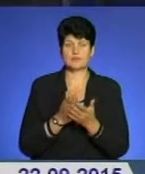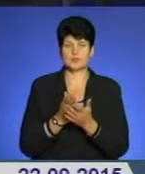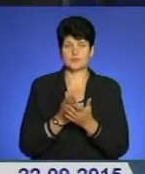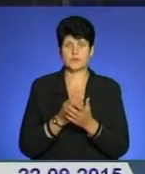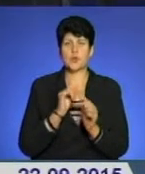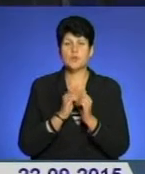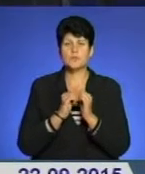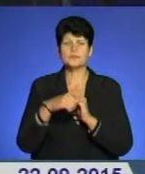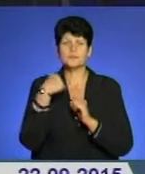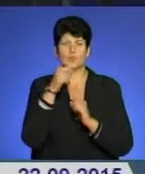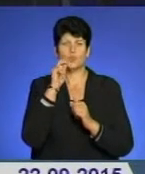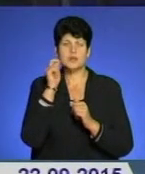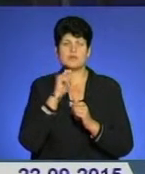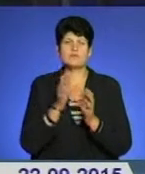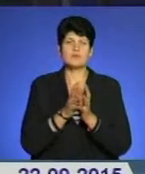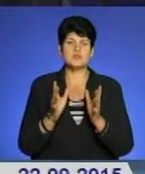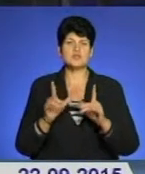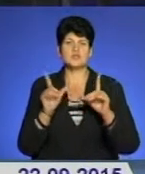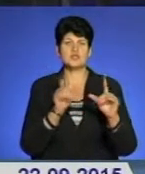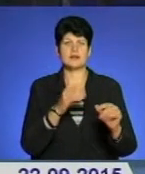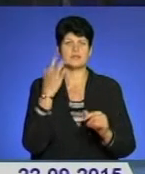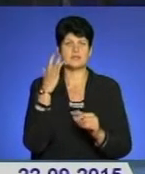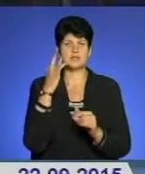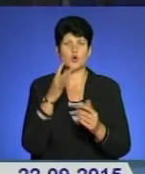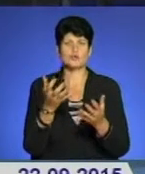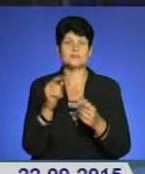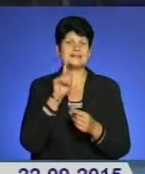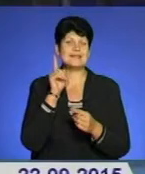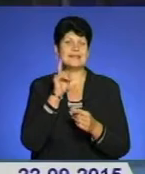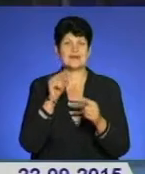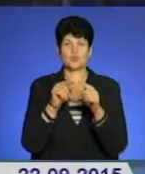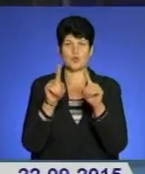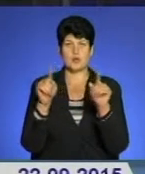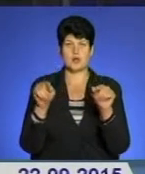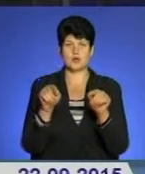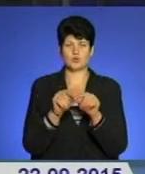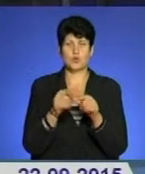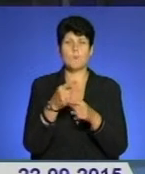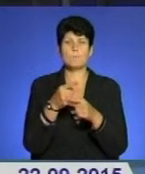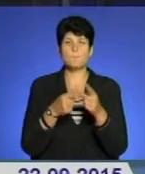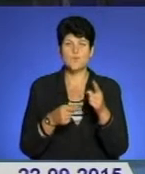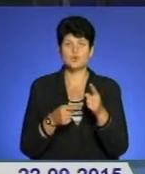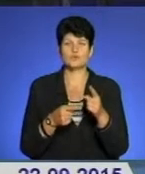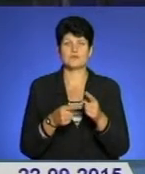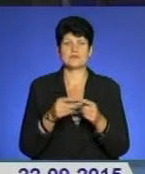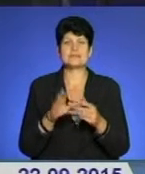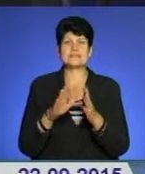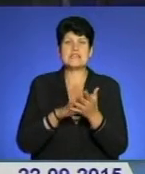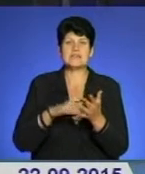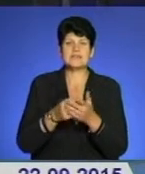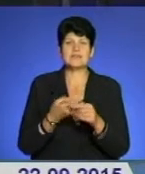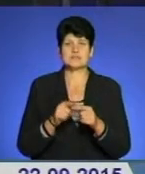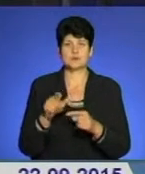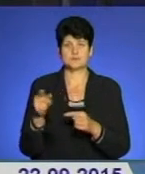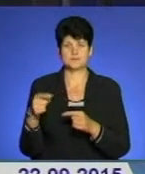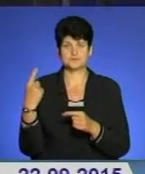З року в рік все більше українців виїжджають до США, отримавши зелену карту. Майже половина усіх українських заявників – жителі Тернопільщини. Вже за